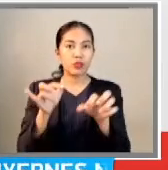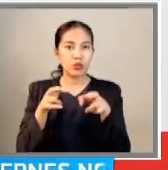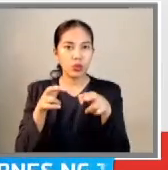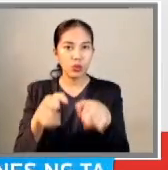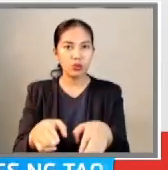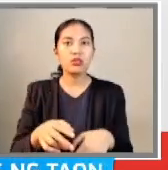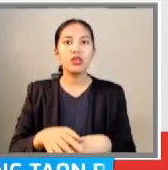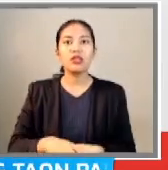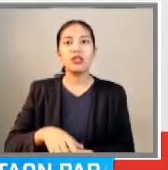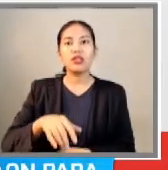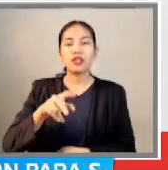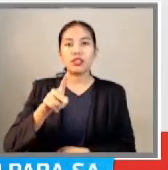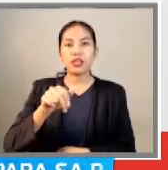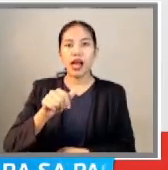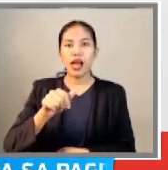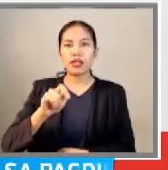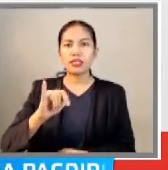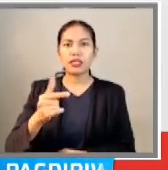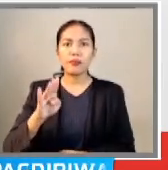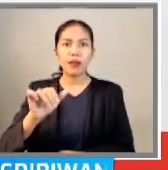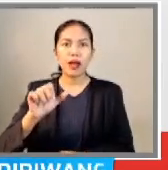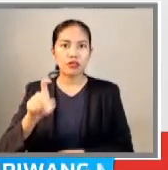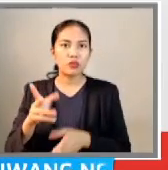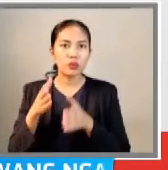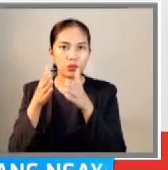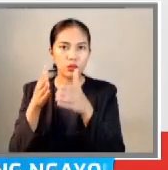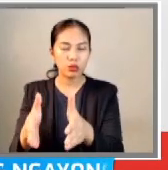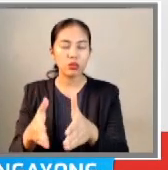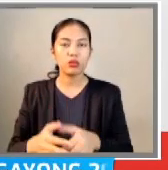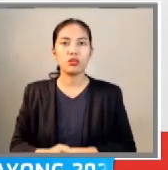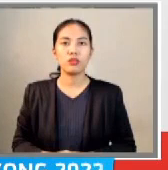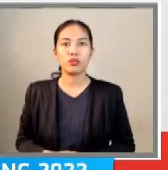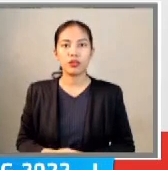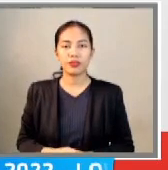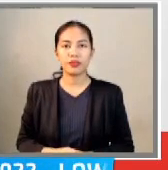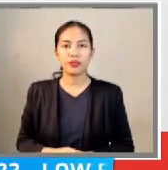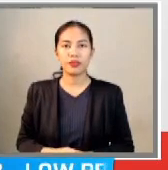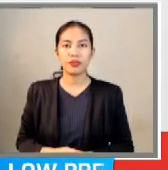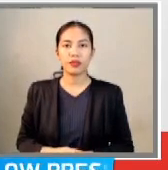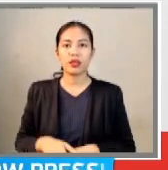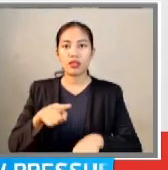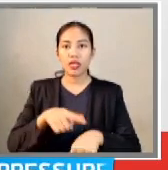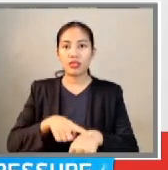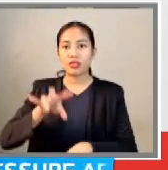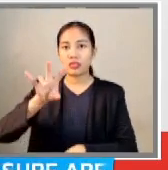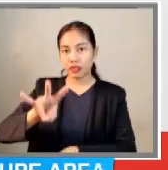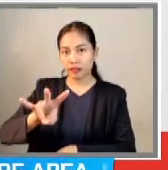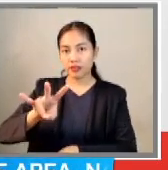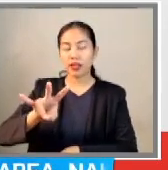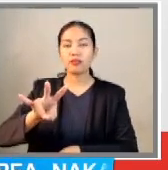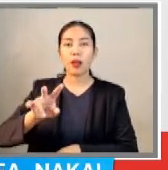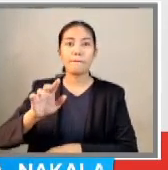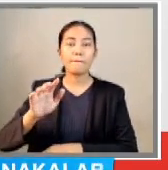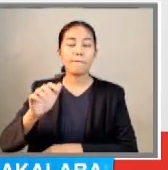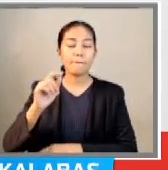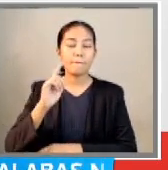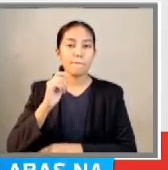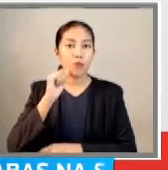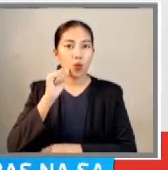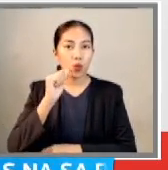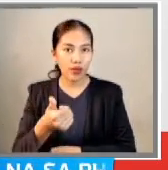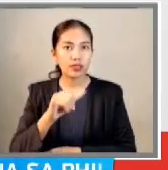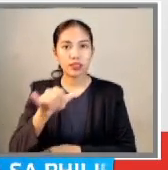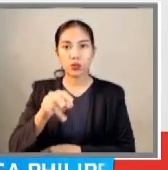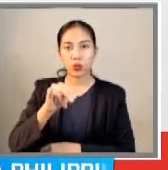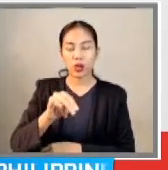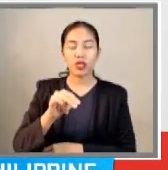Lanes ng Rojas Boulevard. Simula naman 7 p.m. bukas, January 7 hanggang January 9, sarado po ang